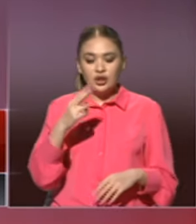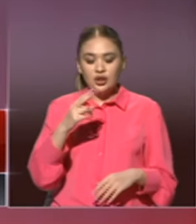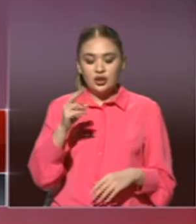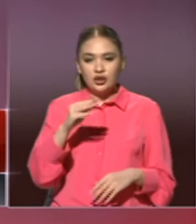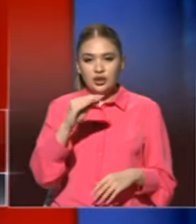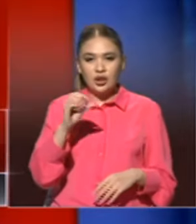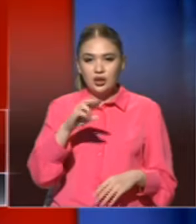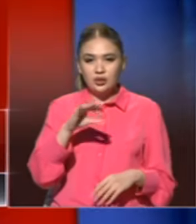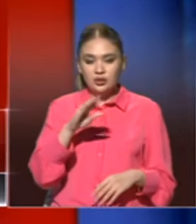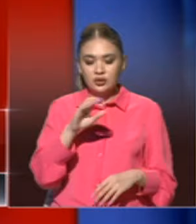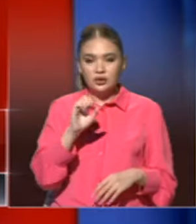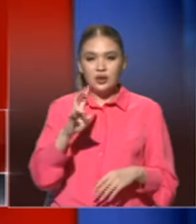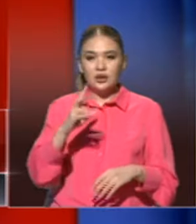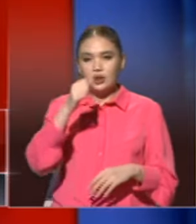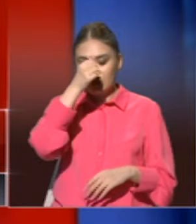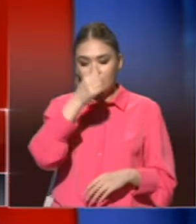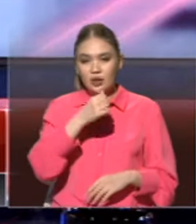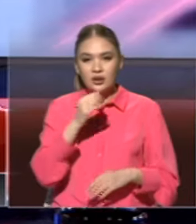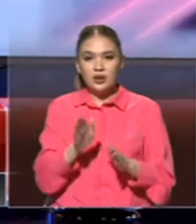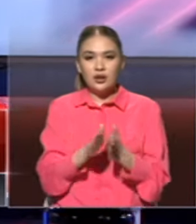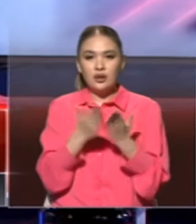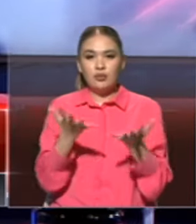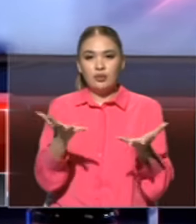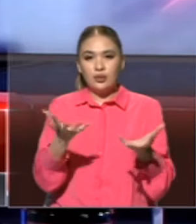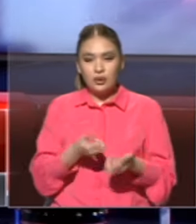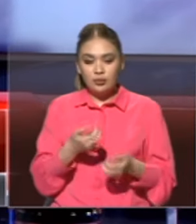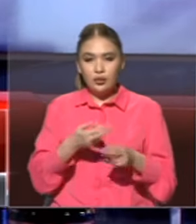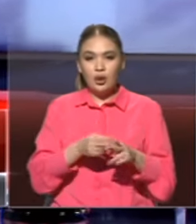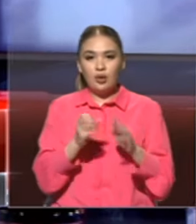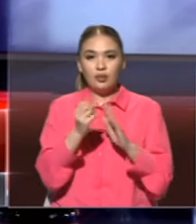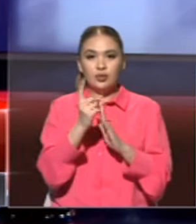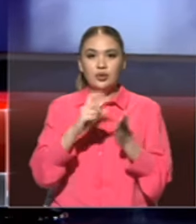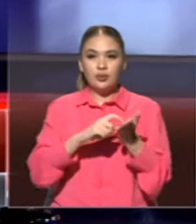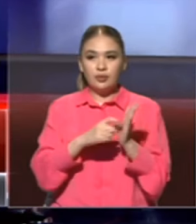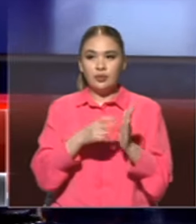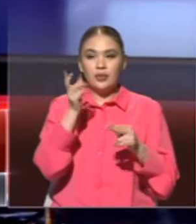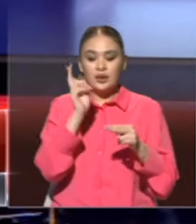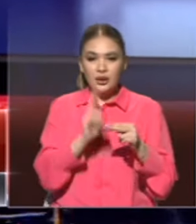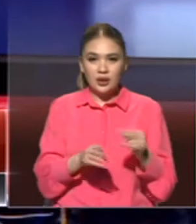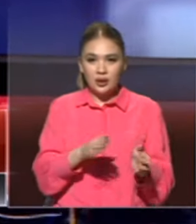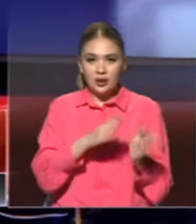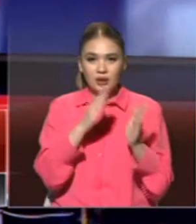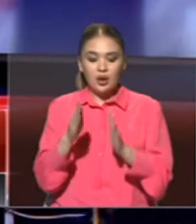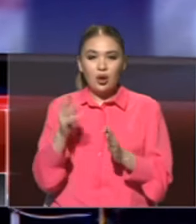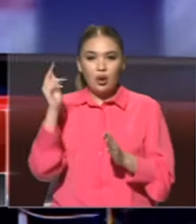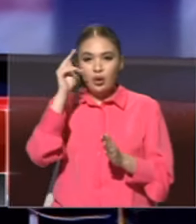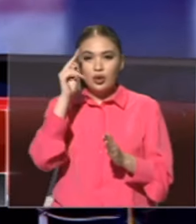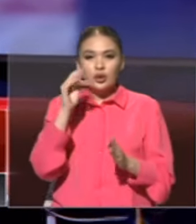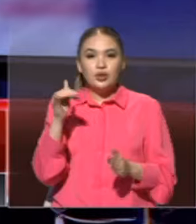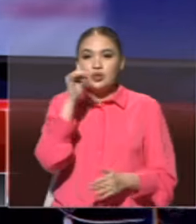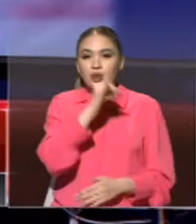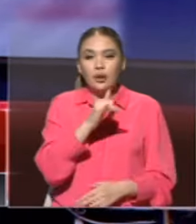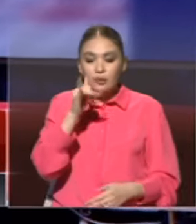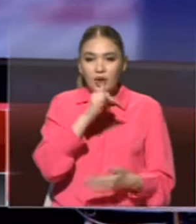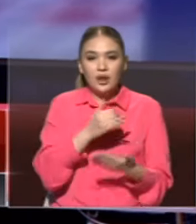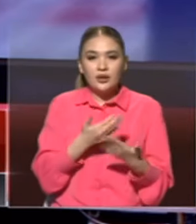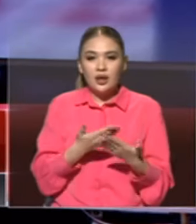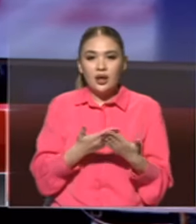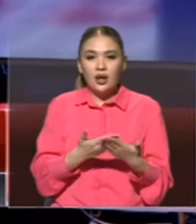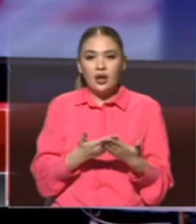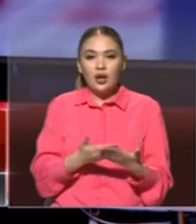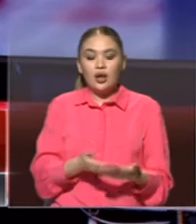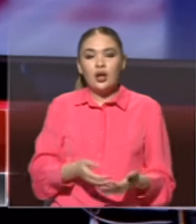колледжді бітірген жаңа диплом алып шығады. Бұл 11-ді бітірген кезеңде осы оқушыларымыз жаңағы оқуға түсе алмаған жағдайда олардың қолында мамандығы